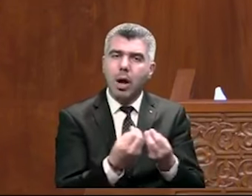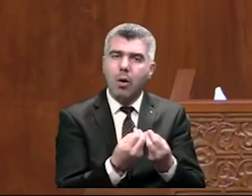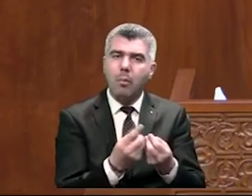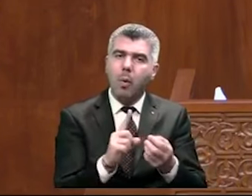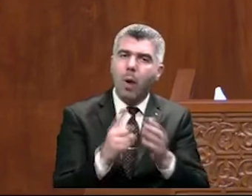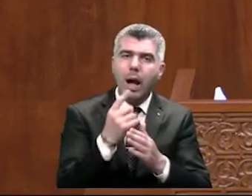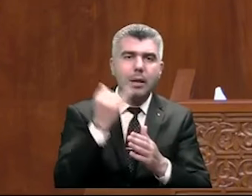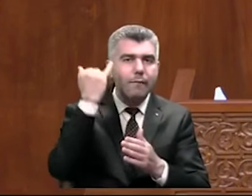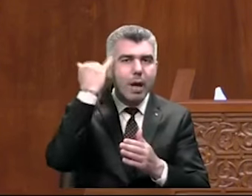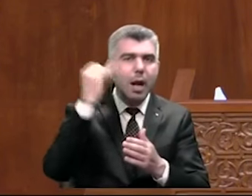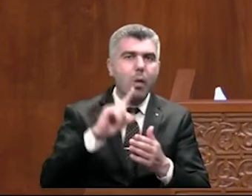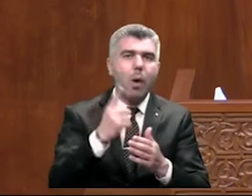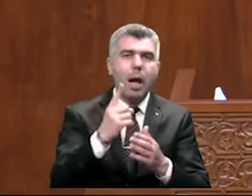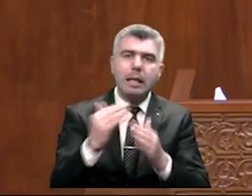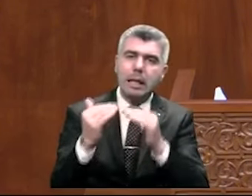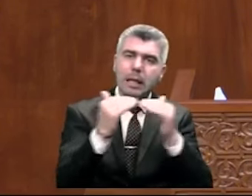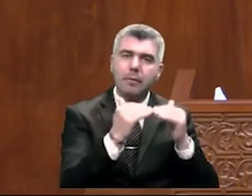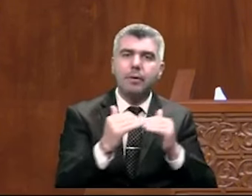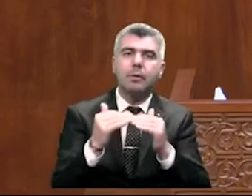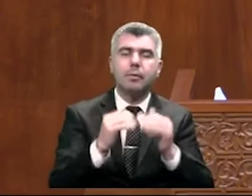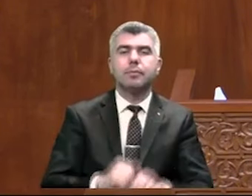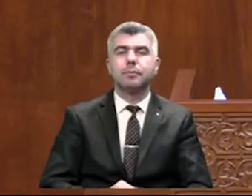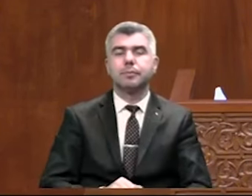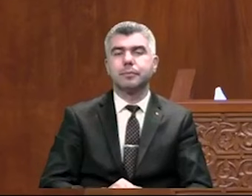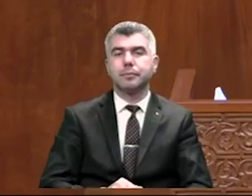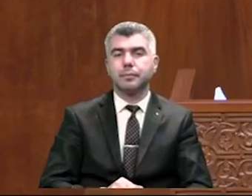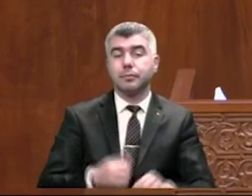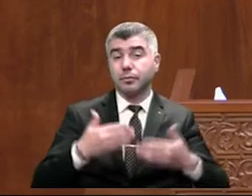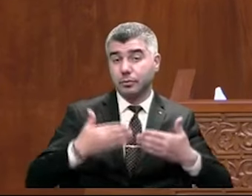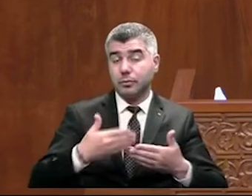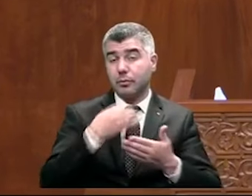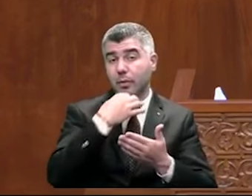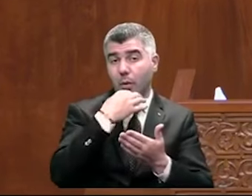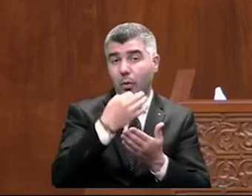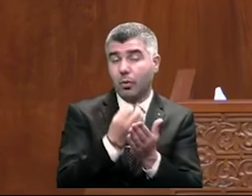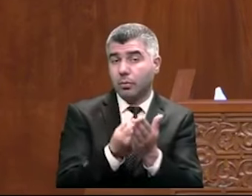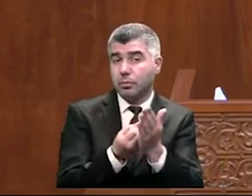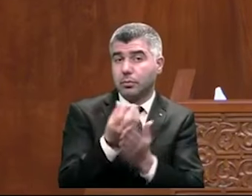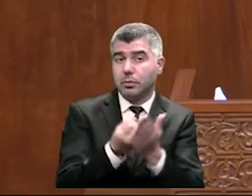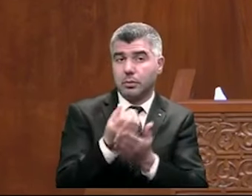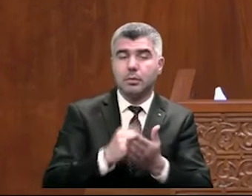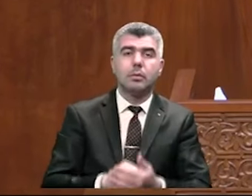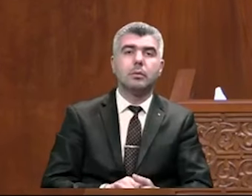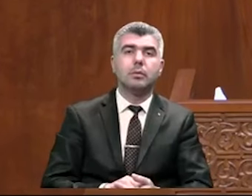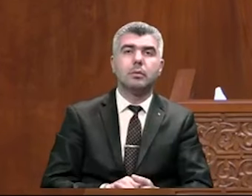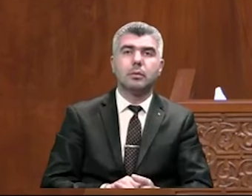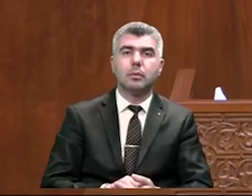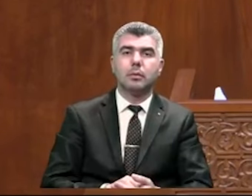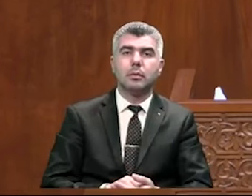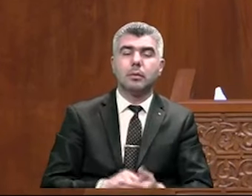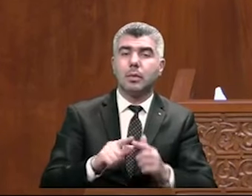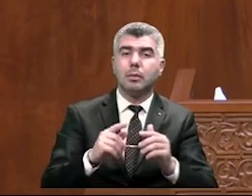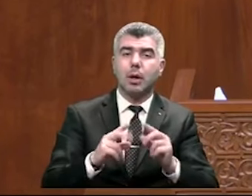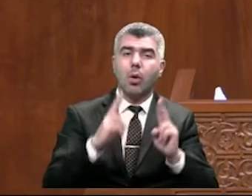ستشتغل على ذلك اليوم اللي يمكني نقول لكم وهو انه بالنسبه لطرق